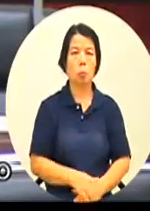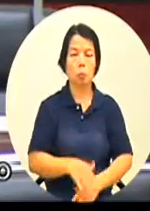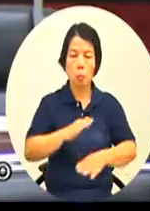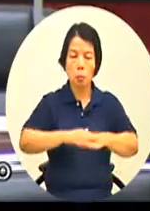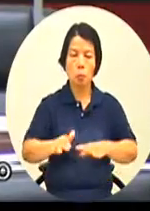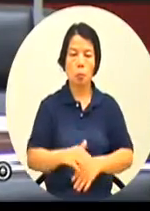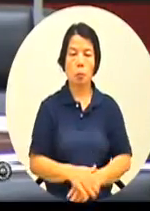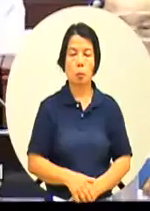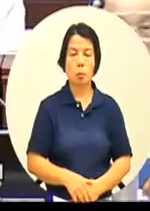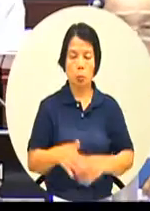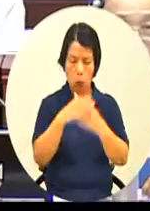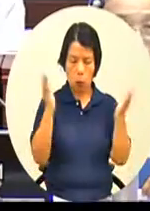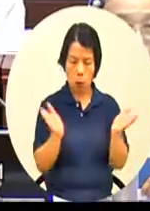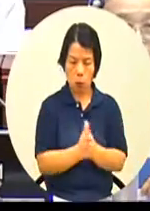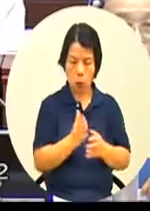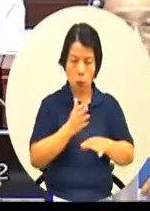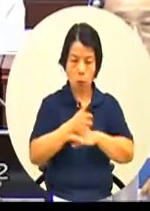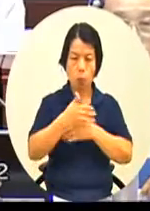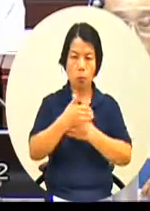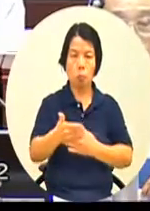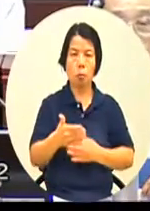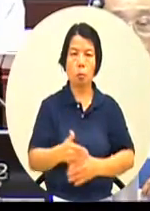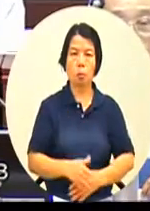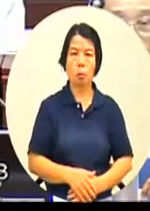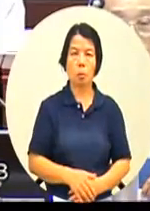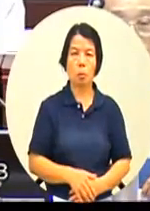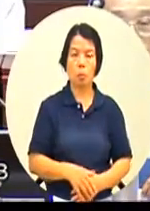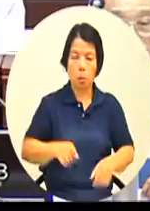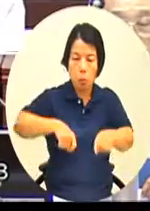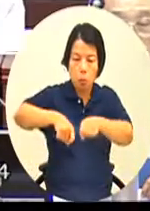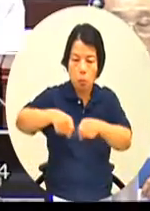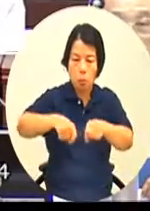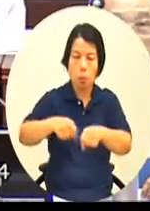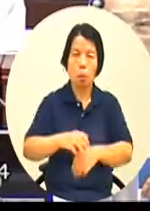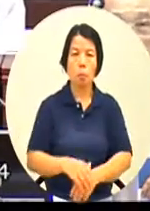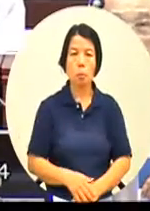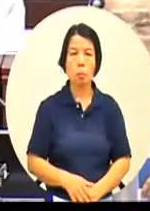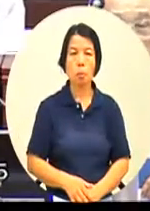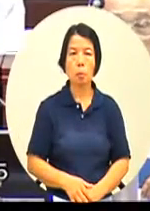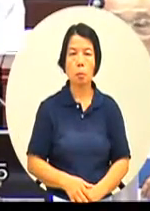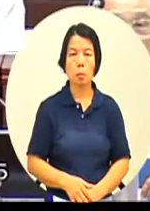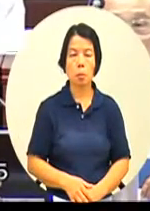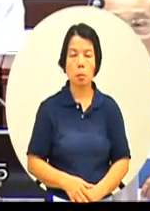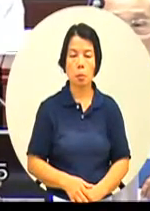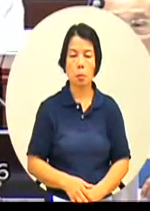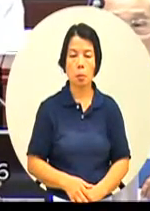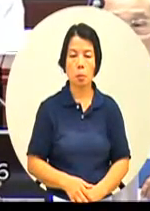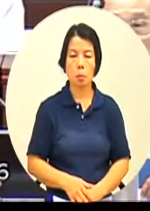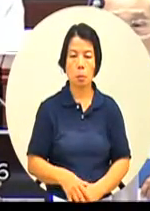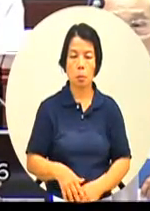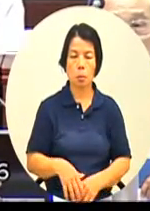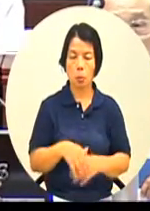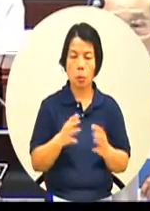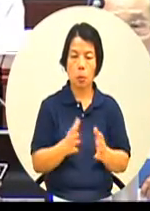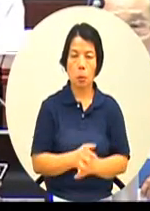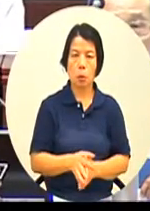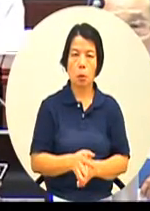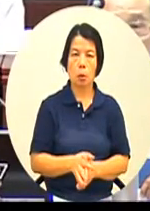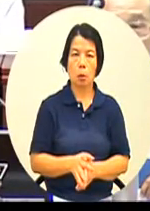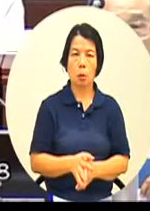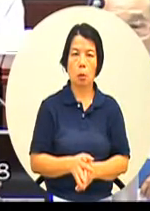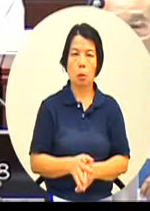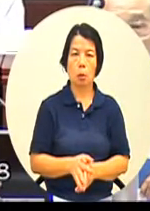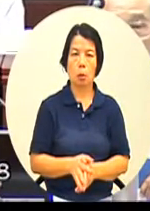所以这个整个的过程里面有很多设计，就是说最其实它大部分最后是一个咨询性的功